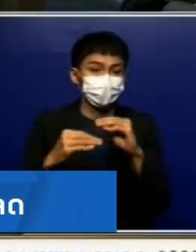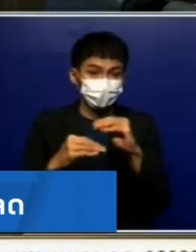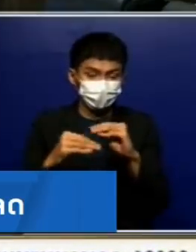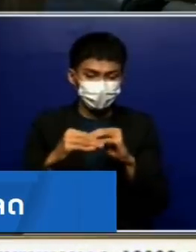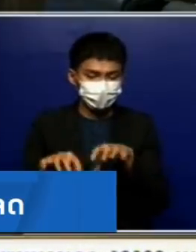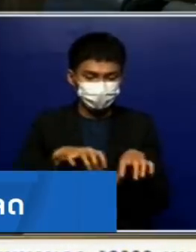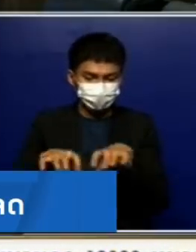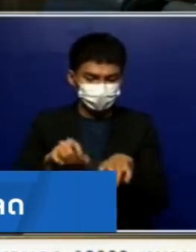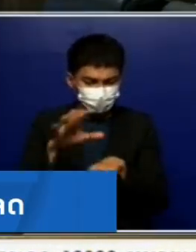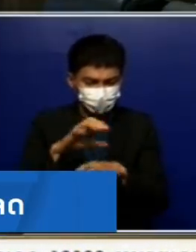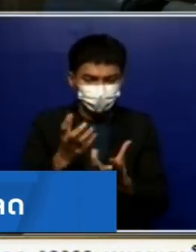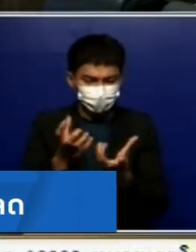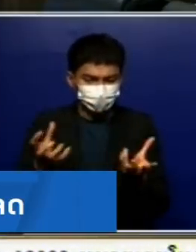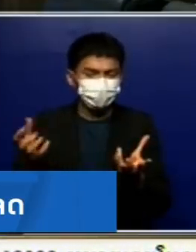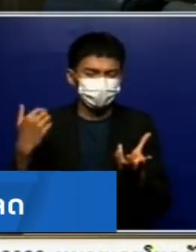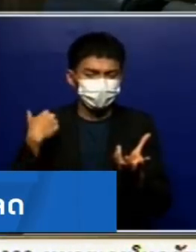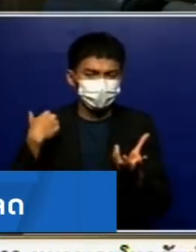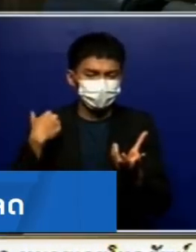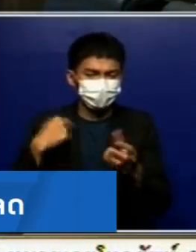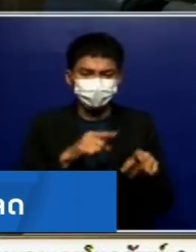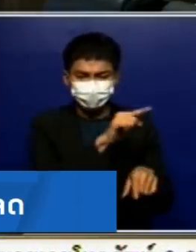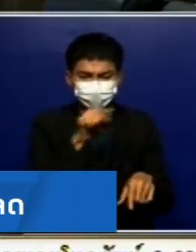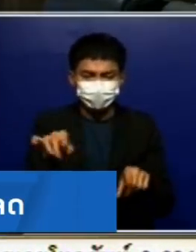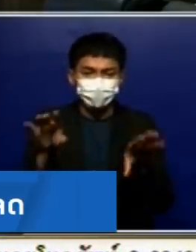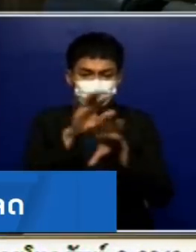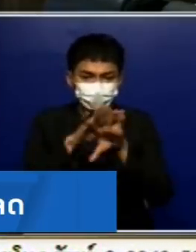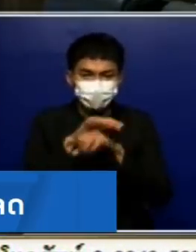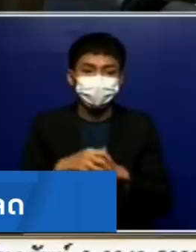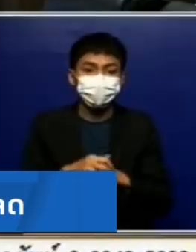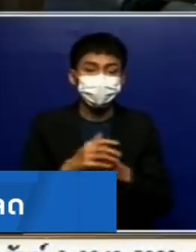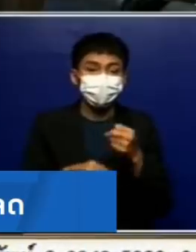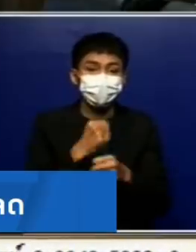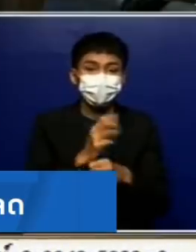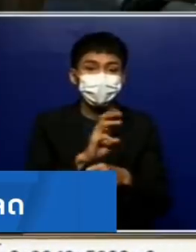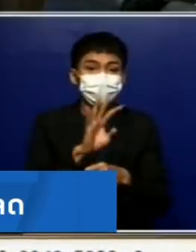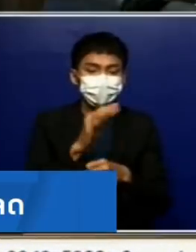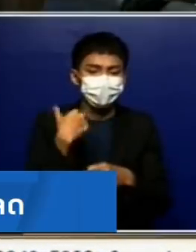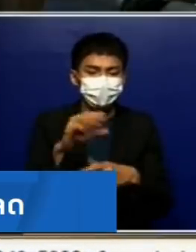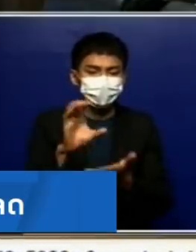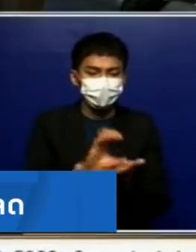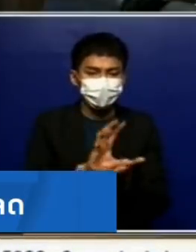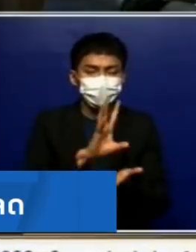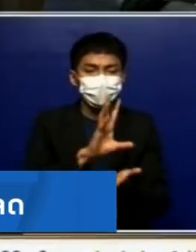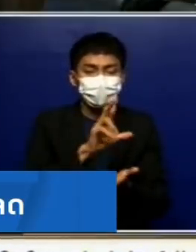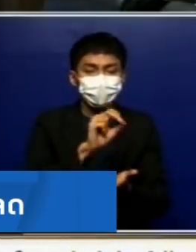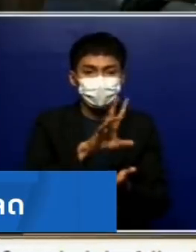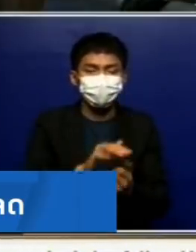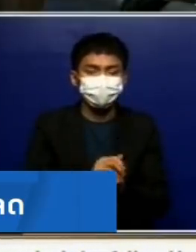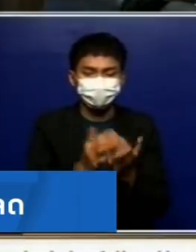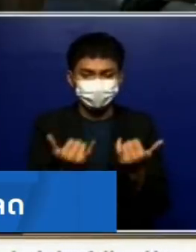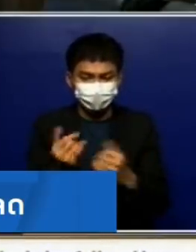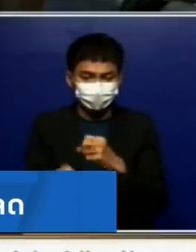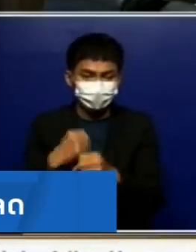หายุทโธปกรณ์พฤติกรรมไม่ต่างกันปี64มีงบอยู่แค่533ล้านปี65เพิ่มขึ้นม